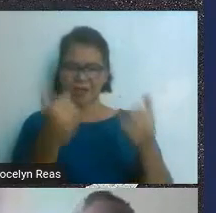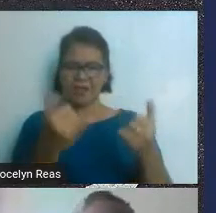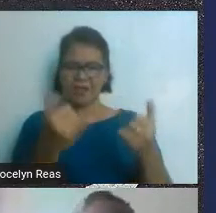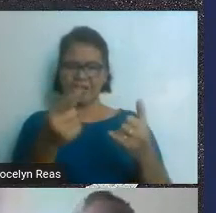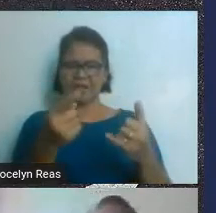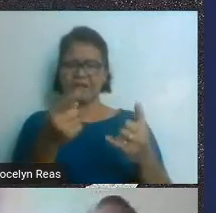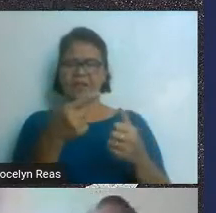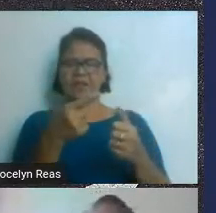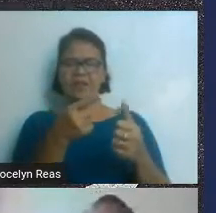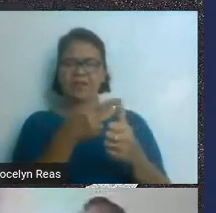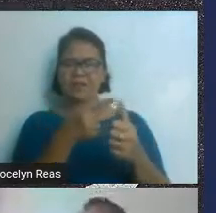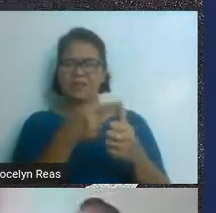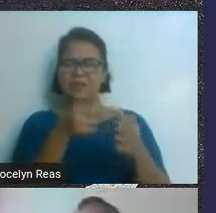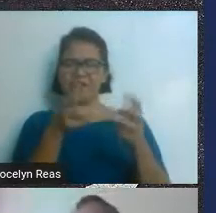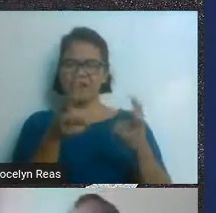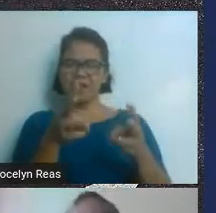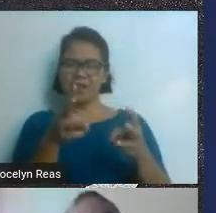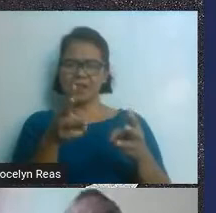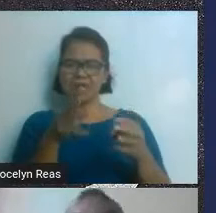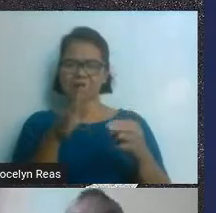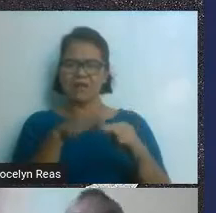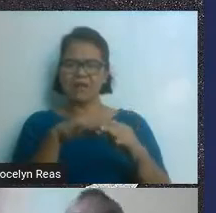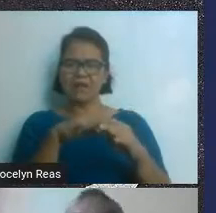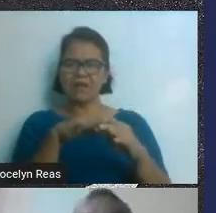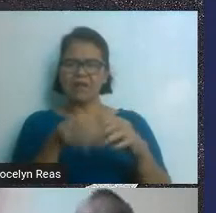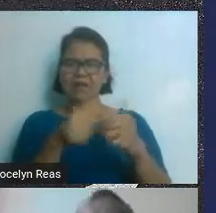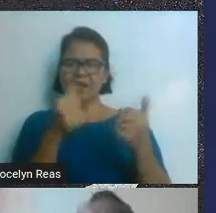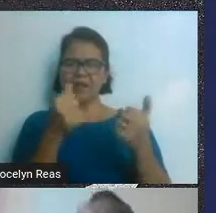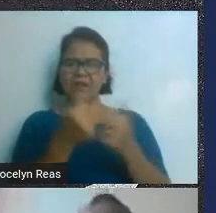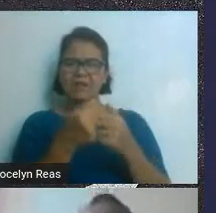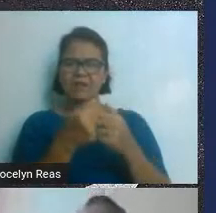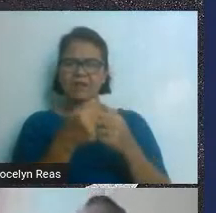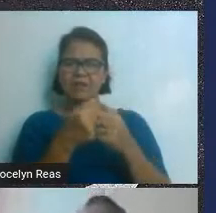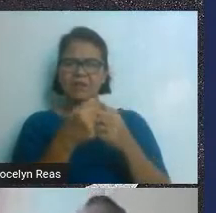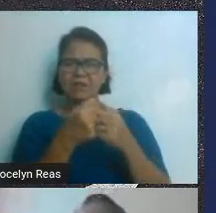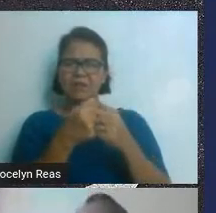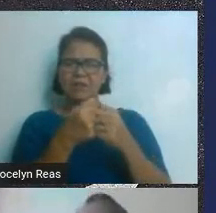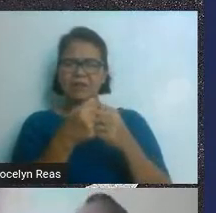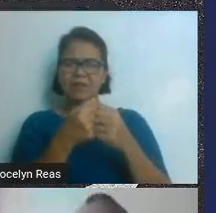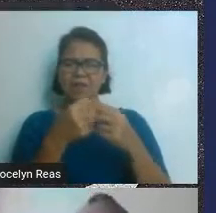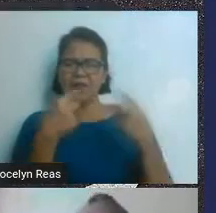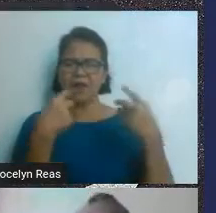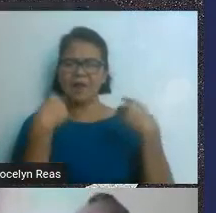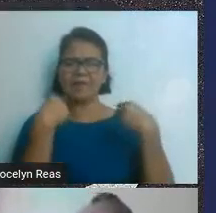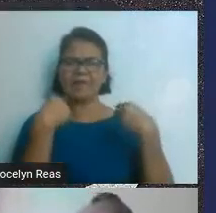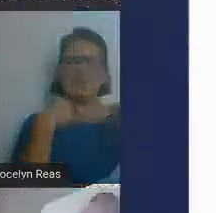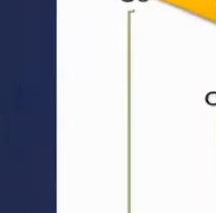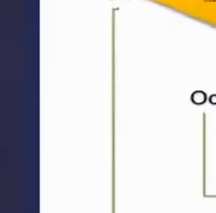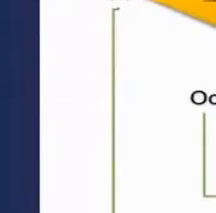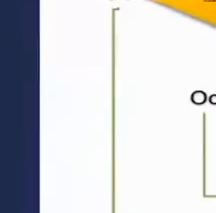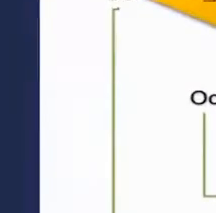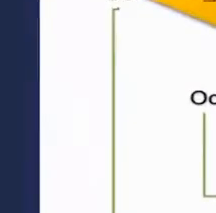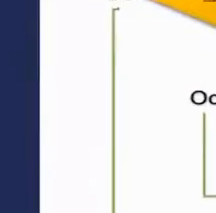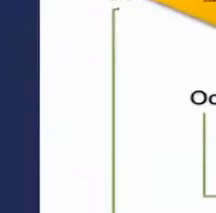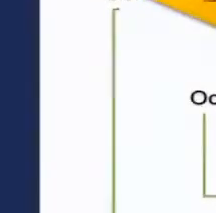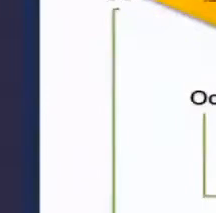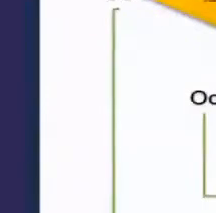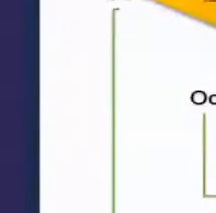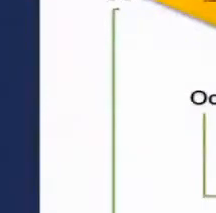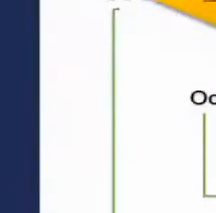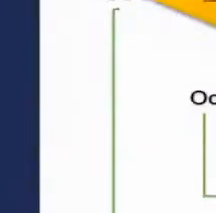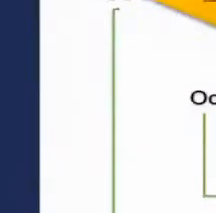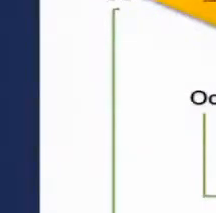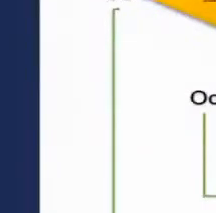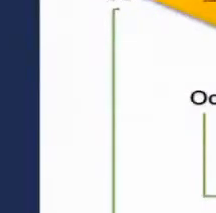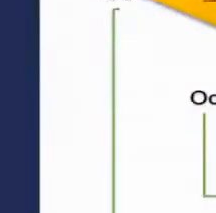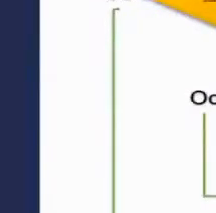mga paano ka pipili. Ang tanong mo, ligtas bang pumunta sa lumabas ng bahay ang mga anak o ang mga teachers? O ang